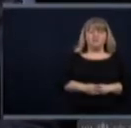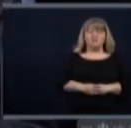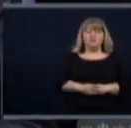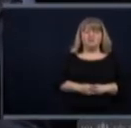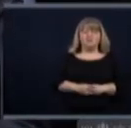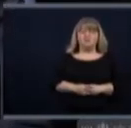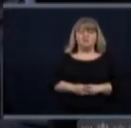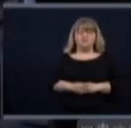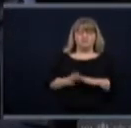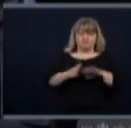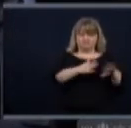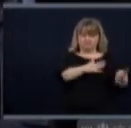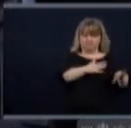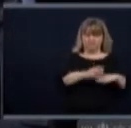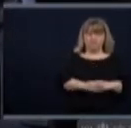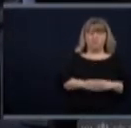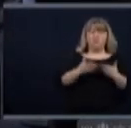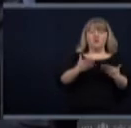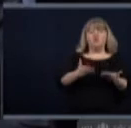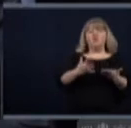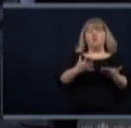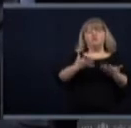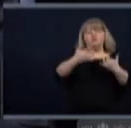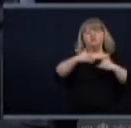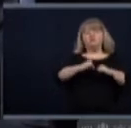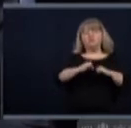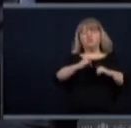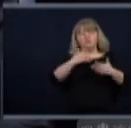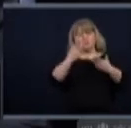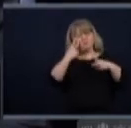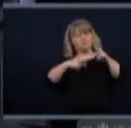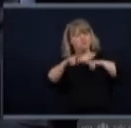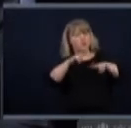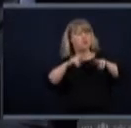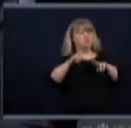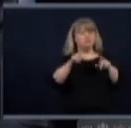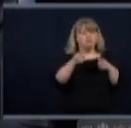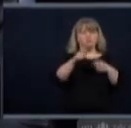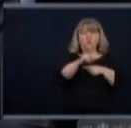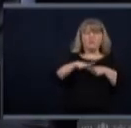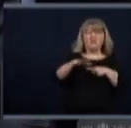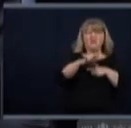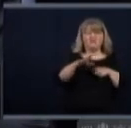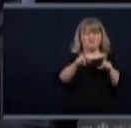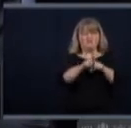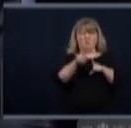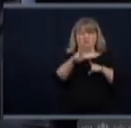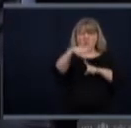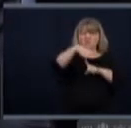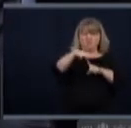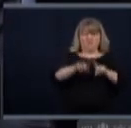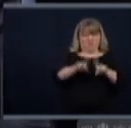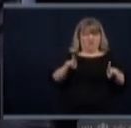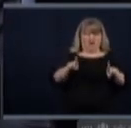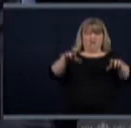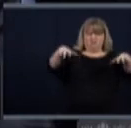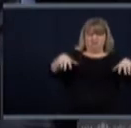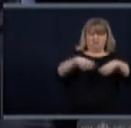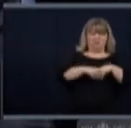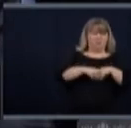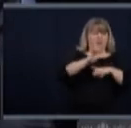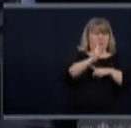Ceci étant dit, bon, on continue de voir au Québec qu'on a deux mondes. On a le monde autour